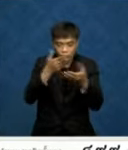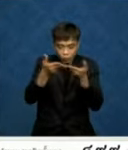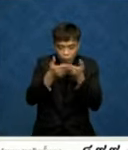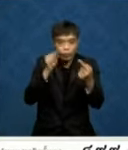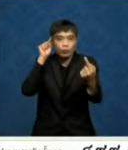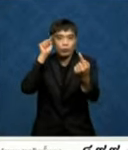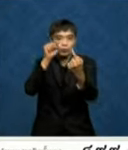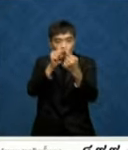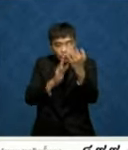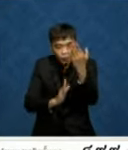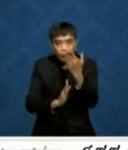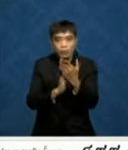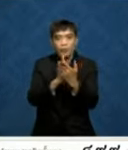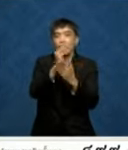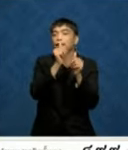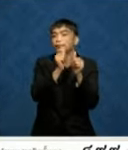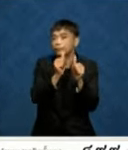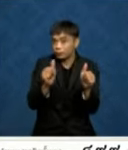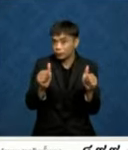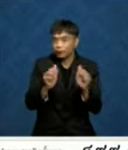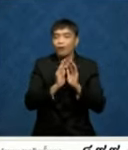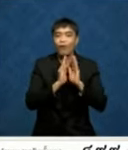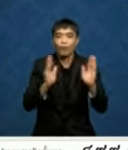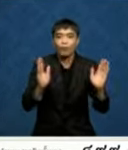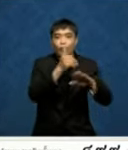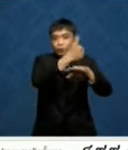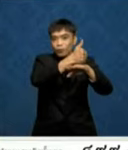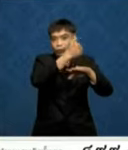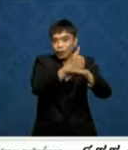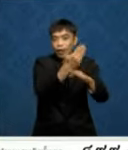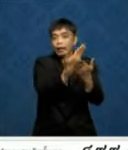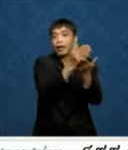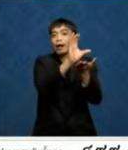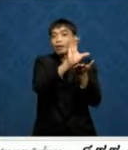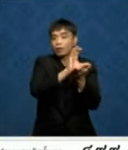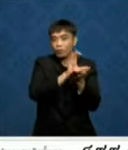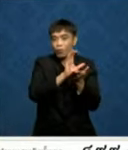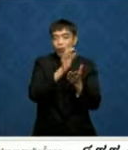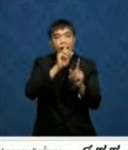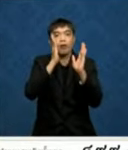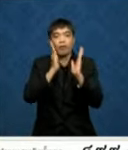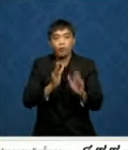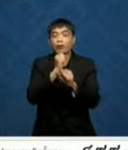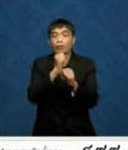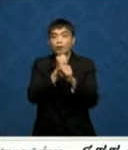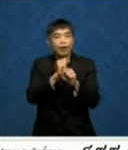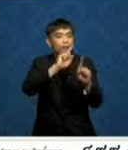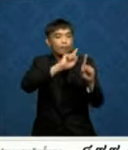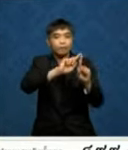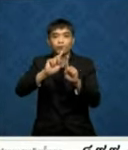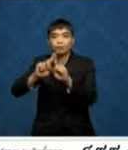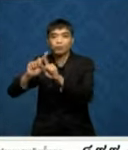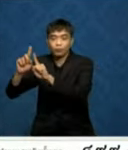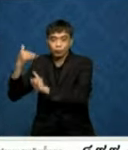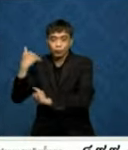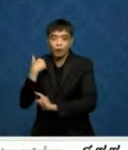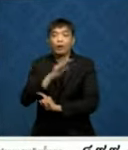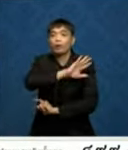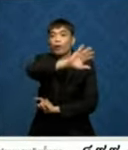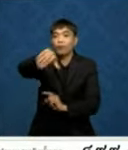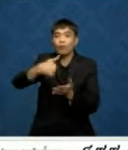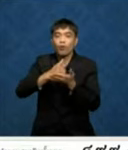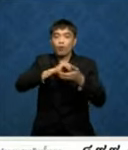ขอขอบคุณท่านหัวหน้าหน่วยรับงบประมาณและหน่วยงานที่เกี่ยวข้องทุกท่านที่ได้ให้ความร่วมมือใน